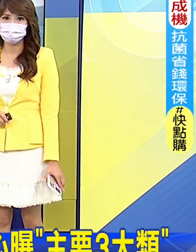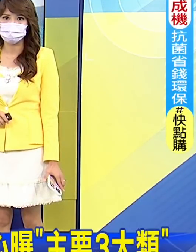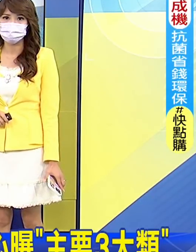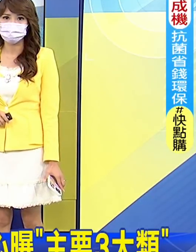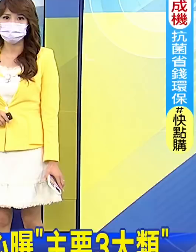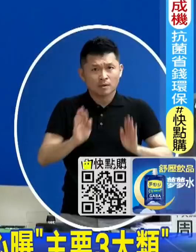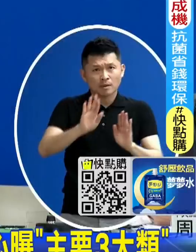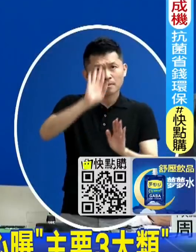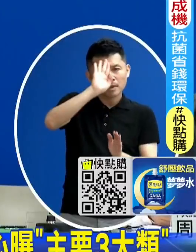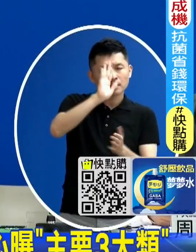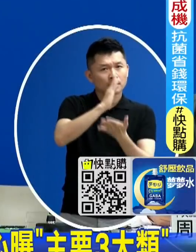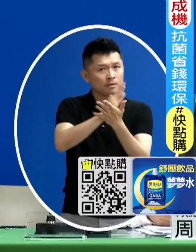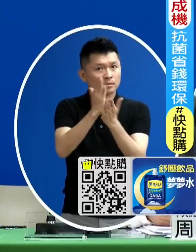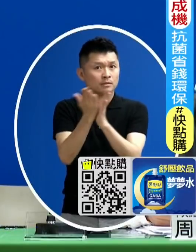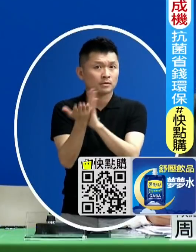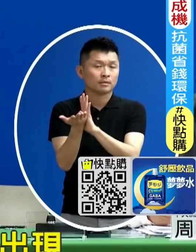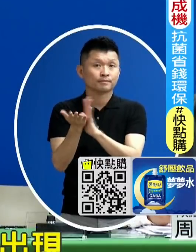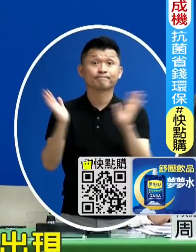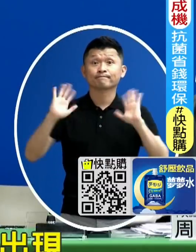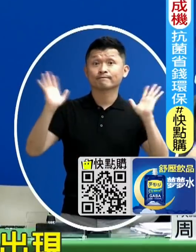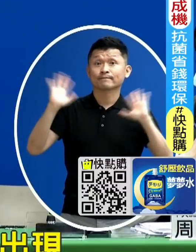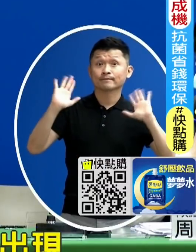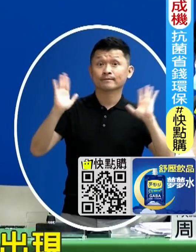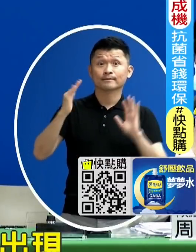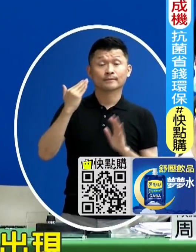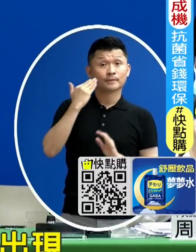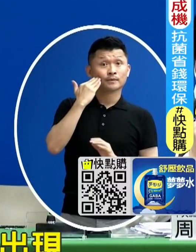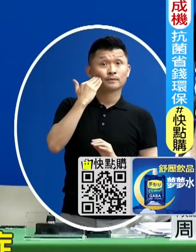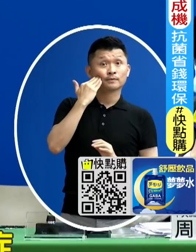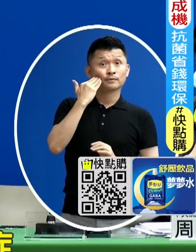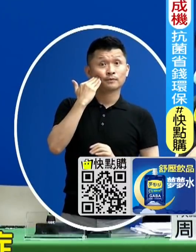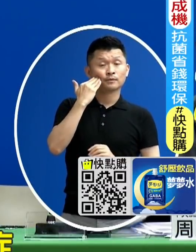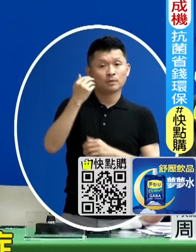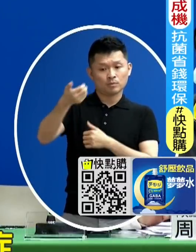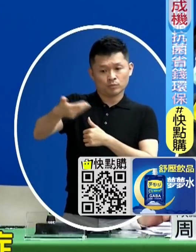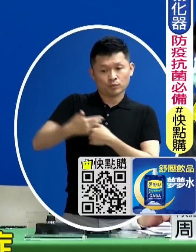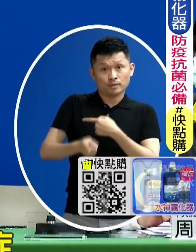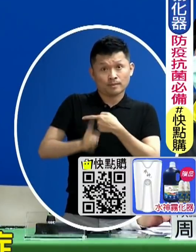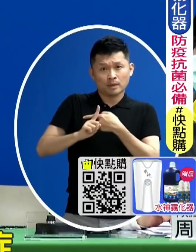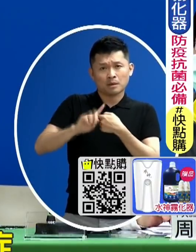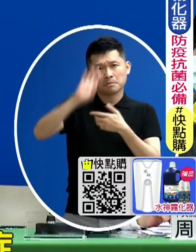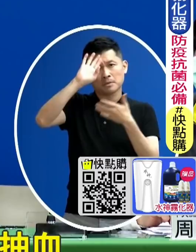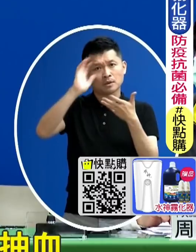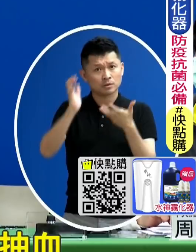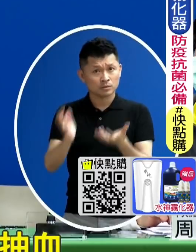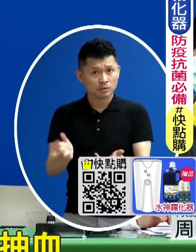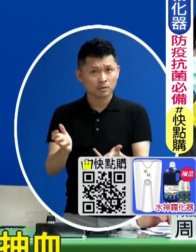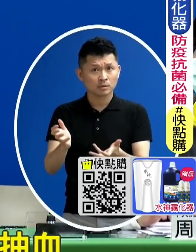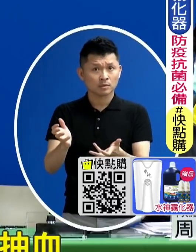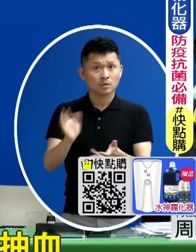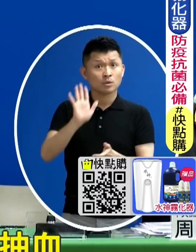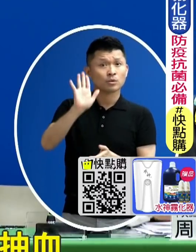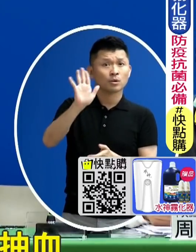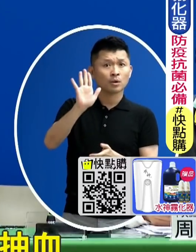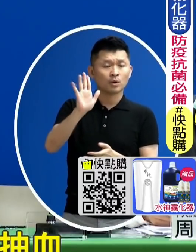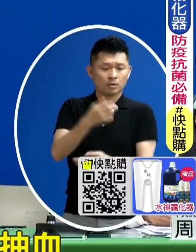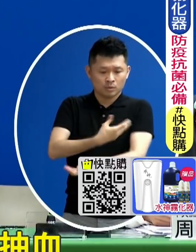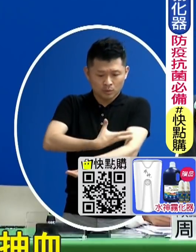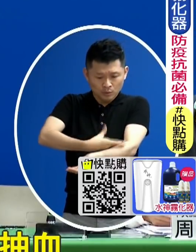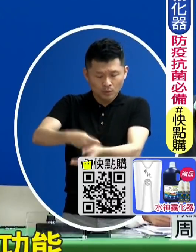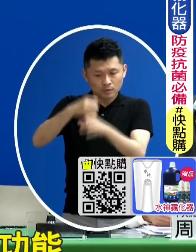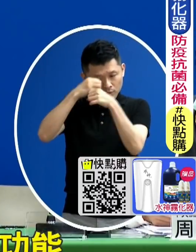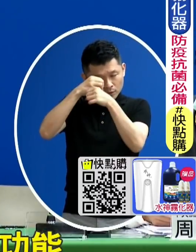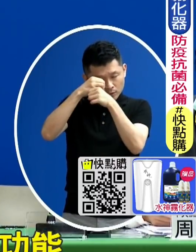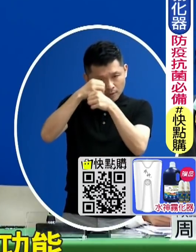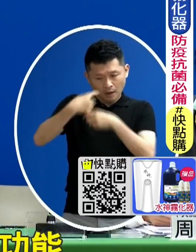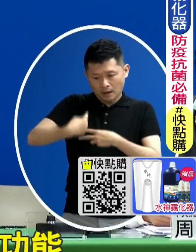听听看。 事实上，在这个儿童如果出现这个染疫之后的重症，多多少少很多时候抽血都会验